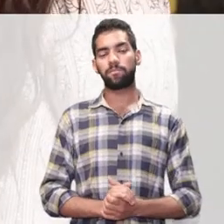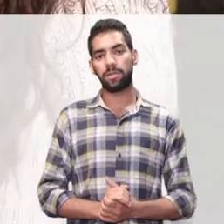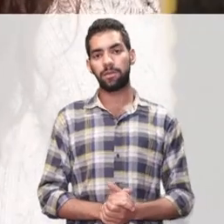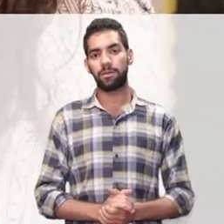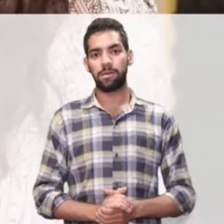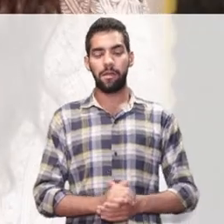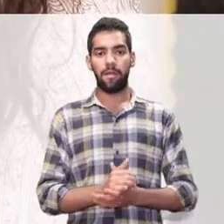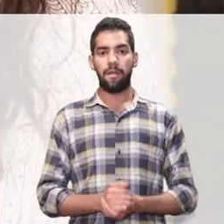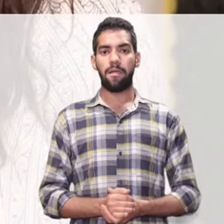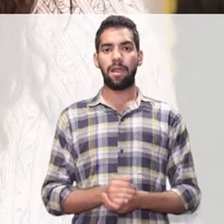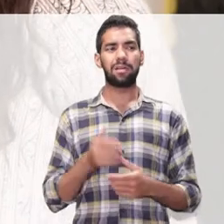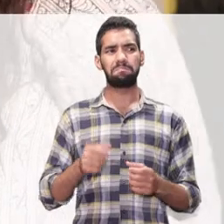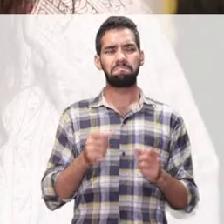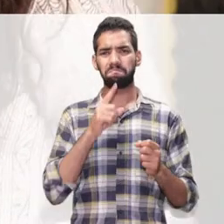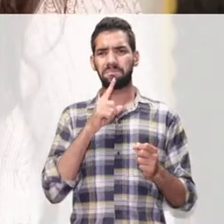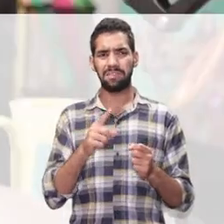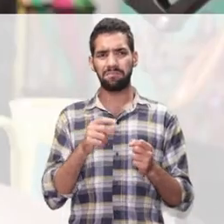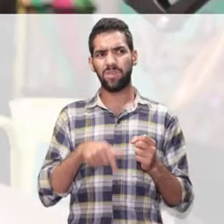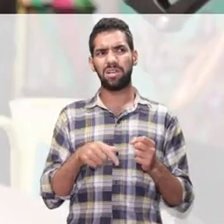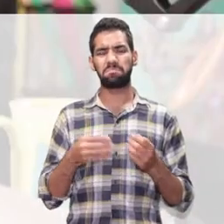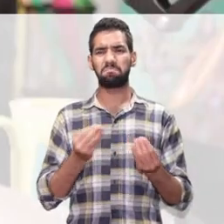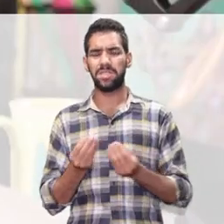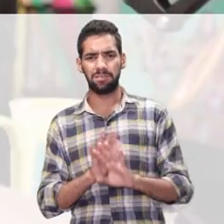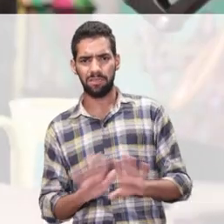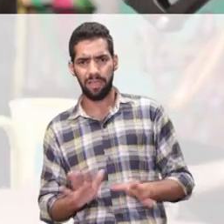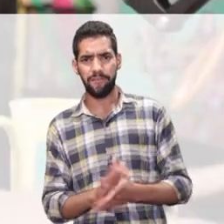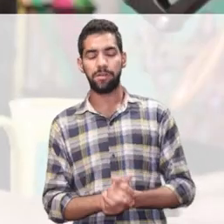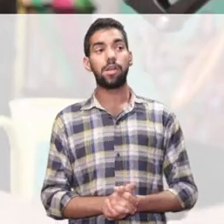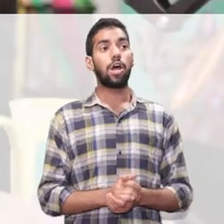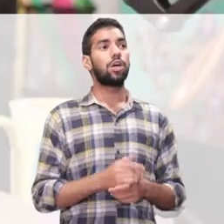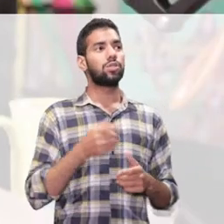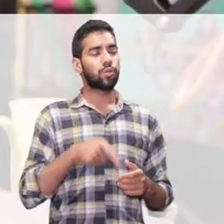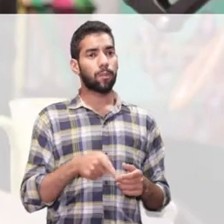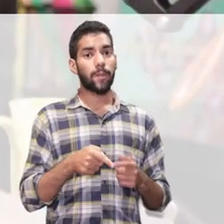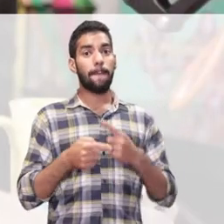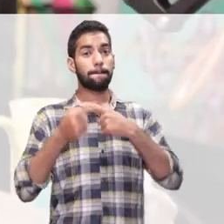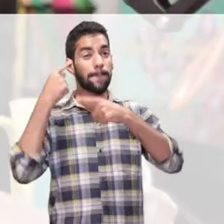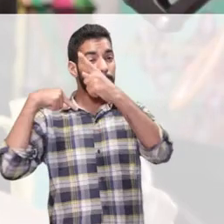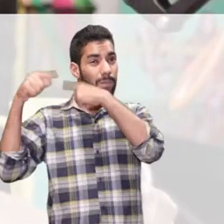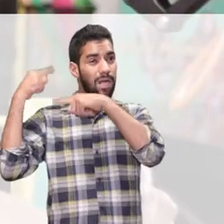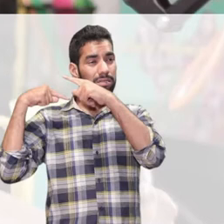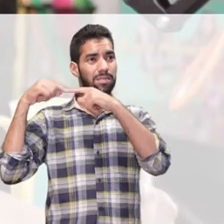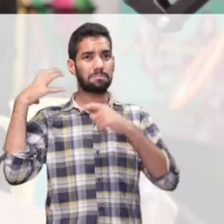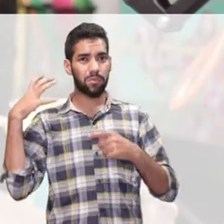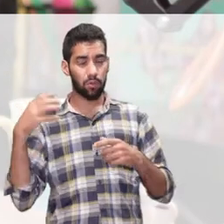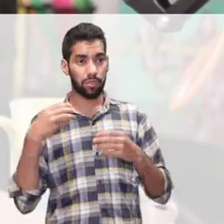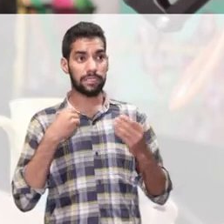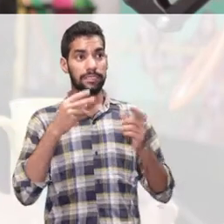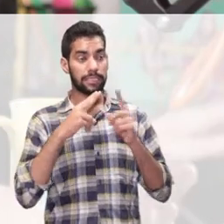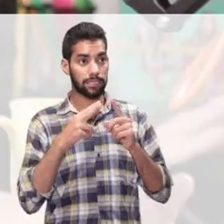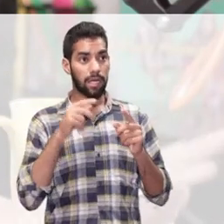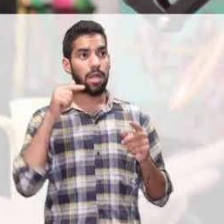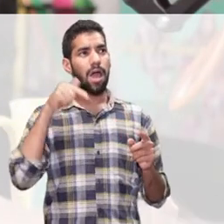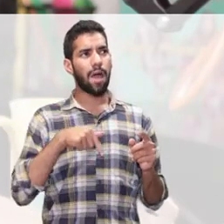कंज्यूमर ड्यूरेबल मेज़बान टीम स्टोरीज स्टोरीज ठाट यू शोल्ड बे ए कि